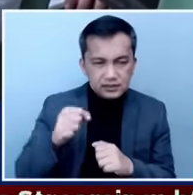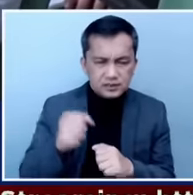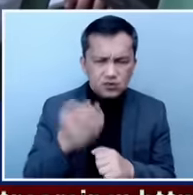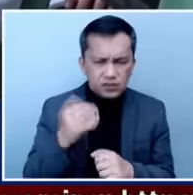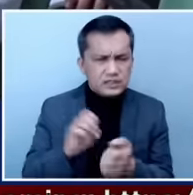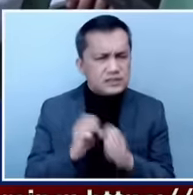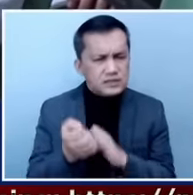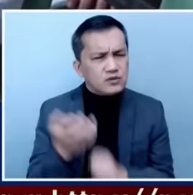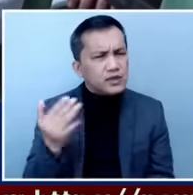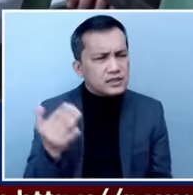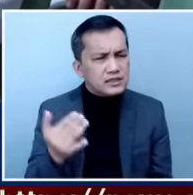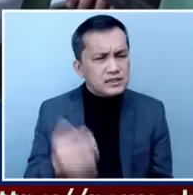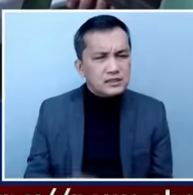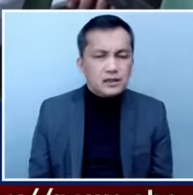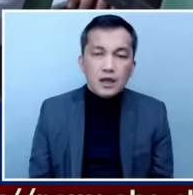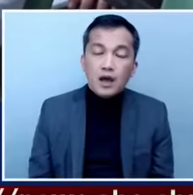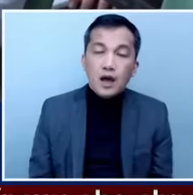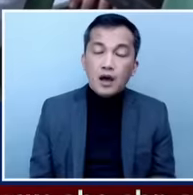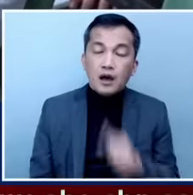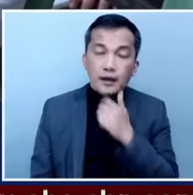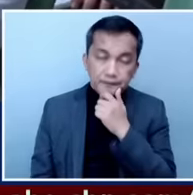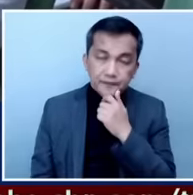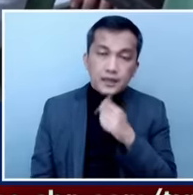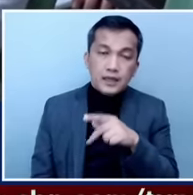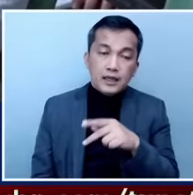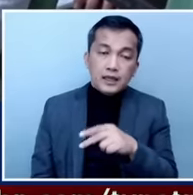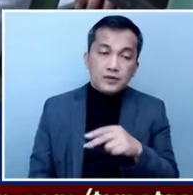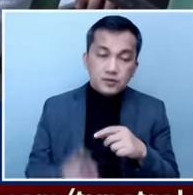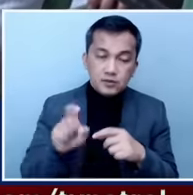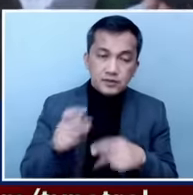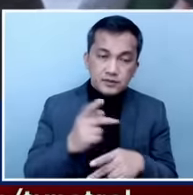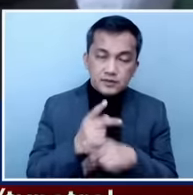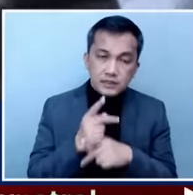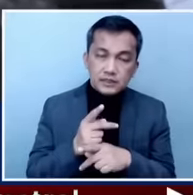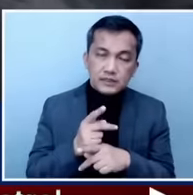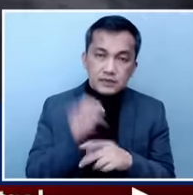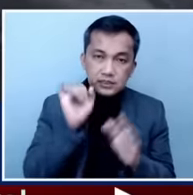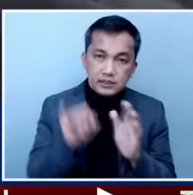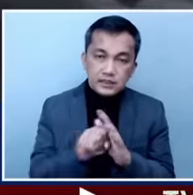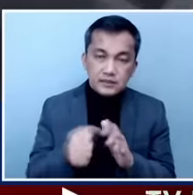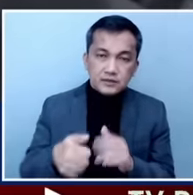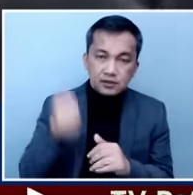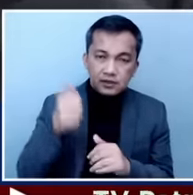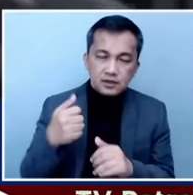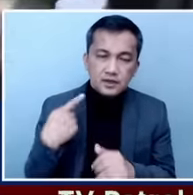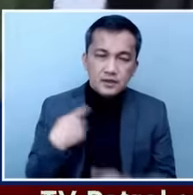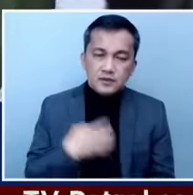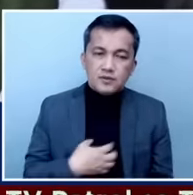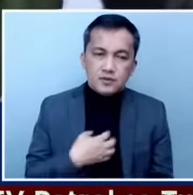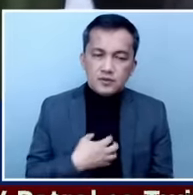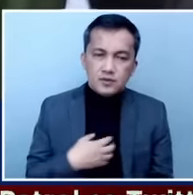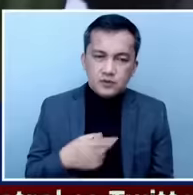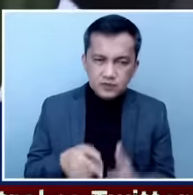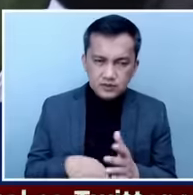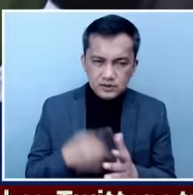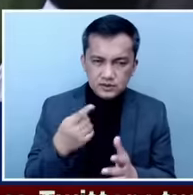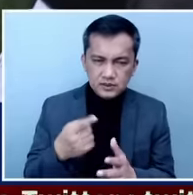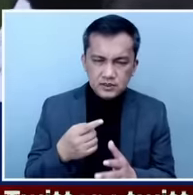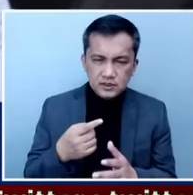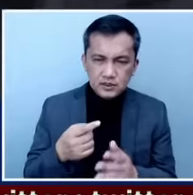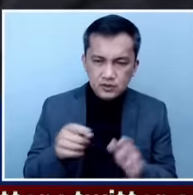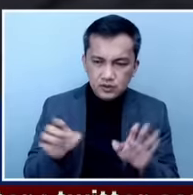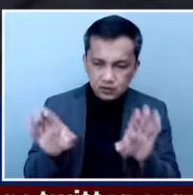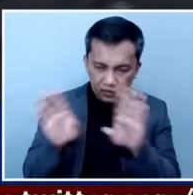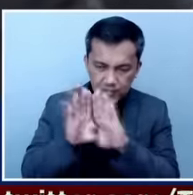i-edit? We have to protect the identity of the winner. Meron po nagreklamo sa amin one time, we covered the face, eh